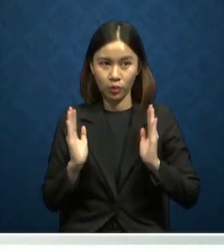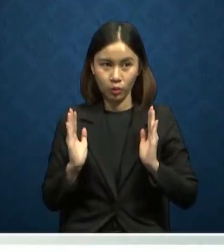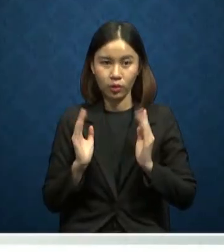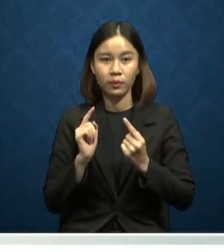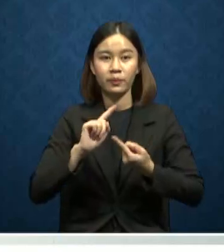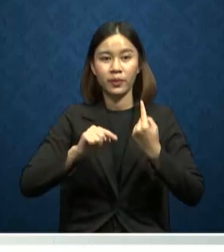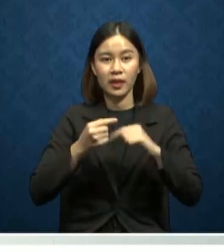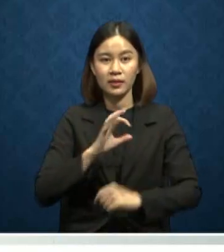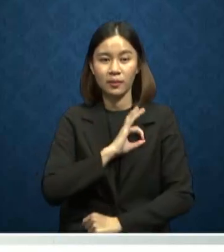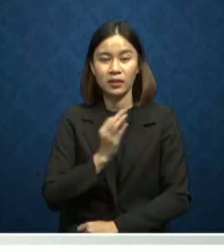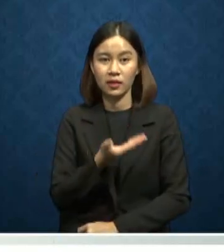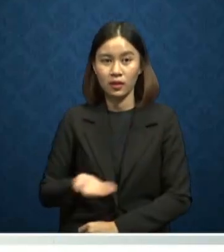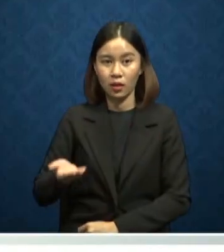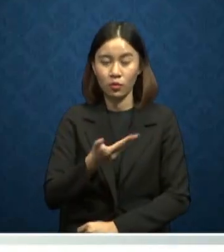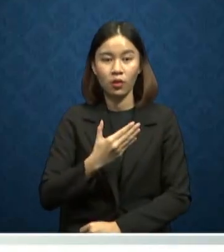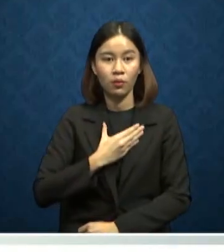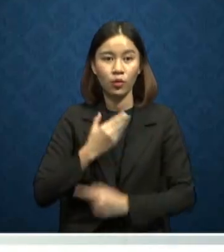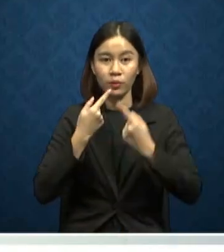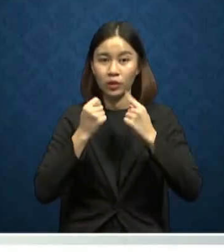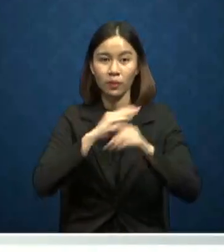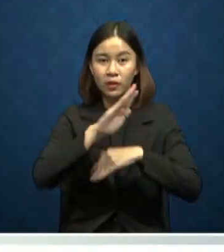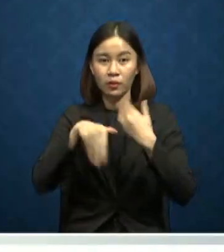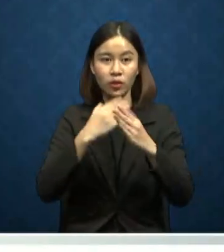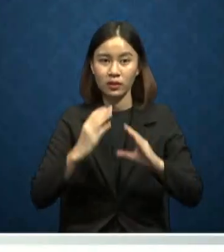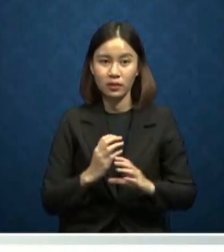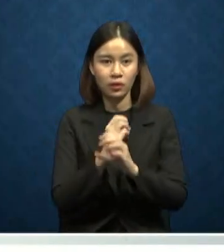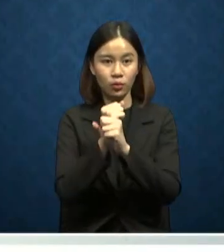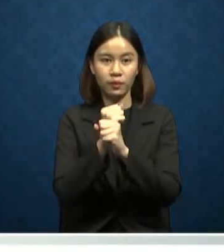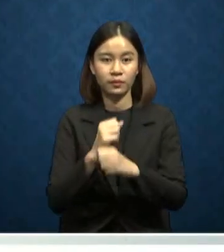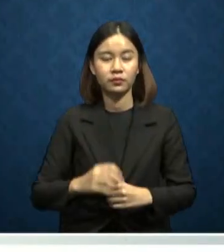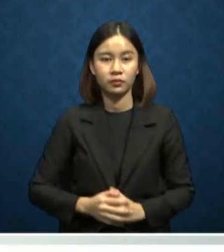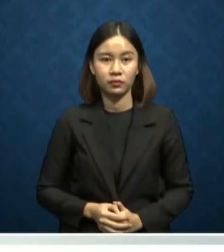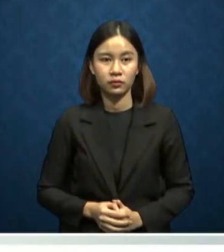เพื่อนสมาชิกทุกท่านนะผมขออนุญาตตอบรวมๆเลยแล้วกัน